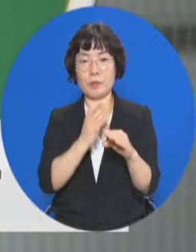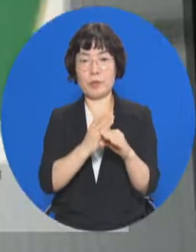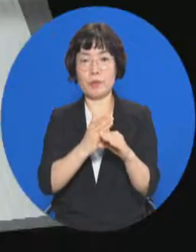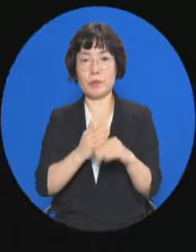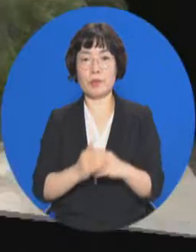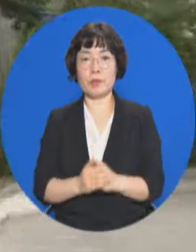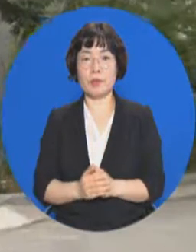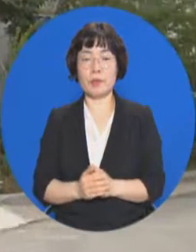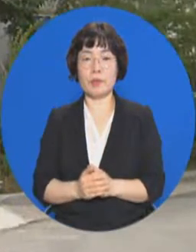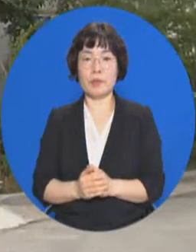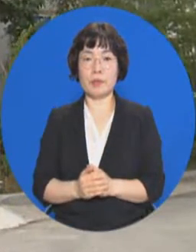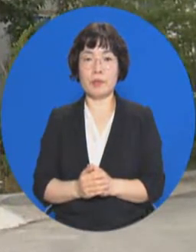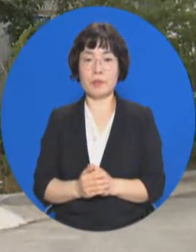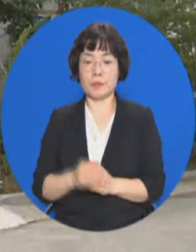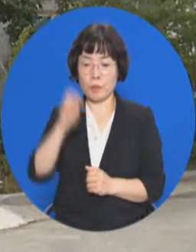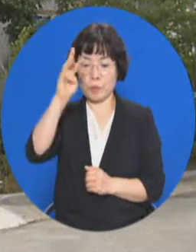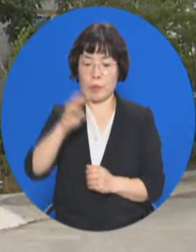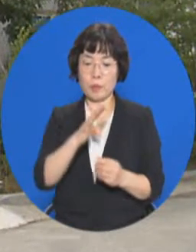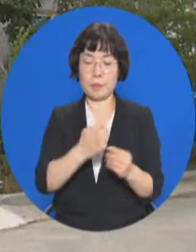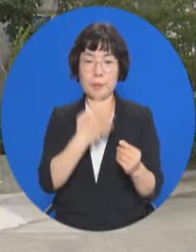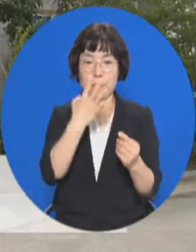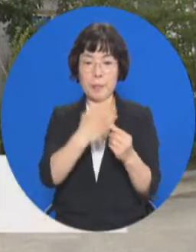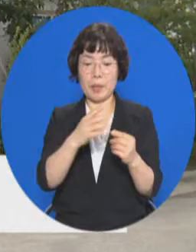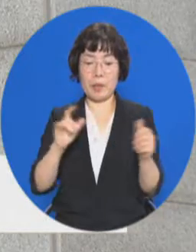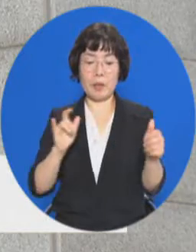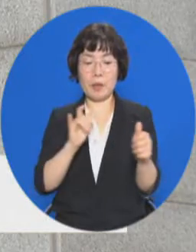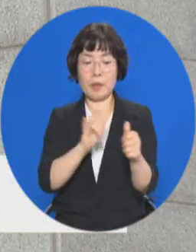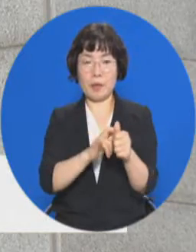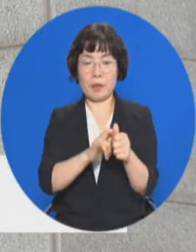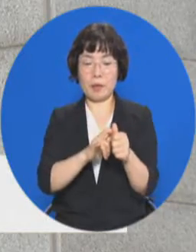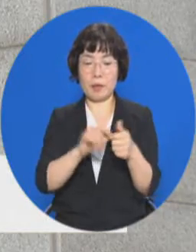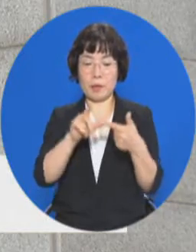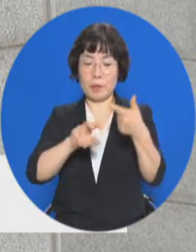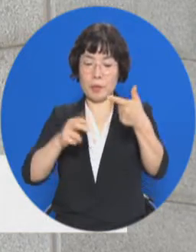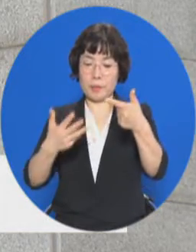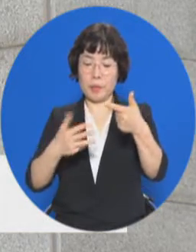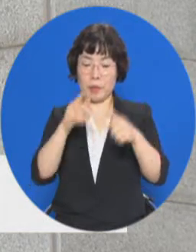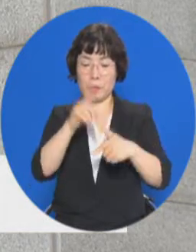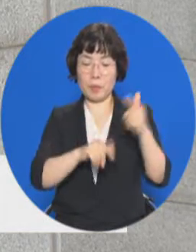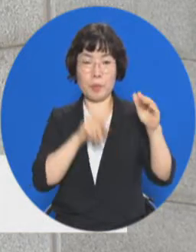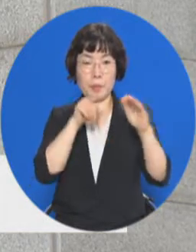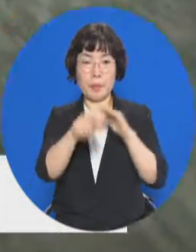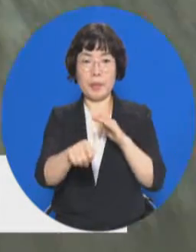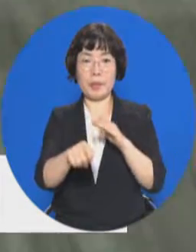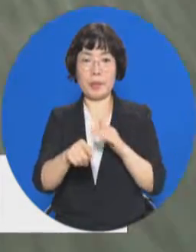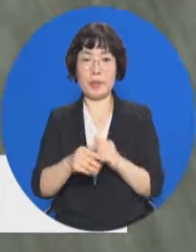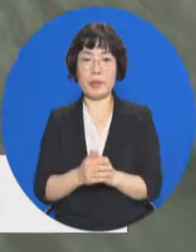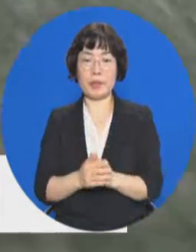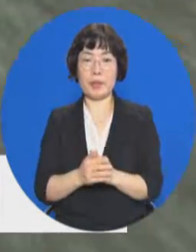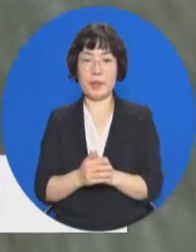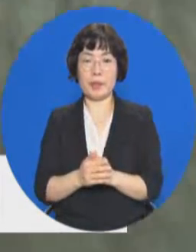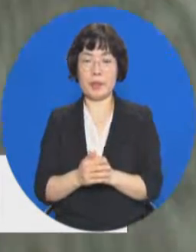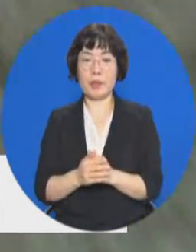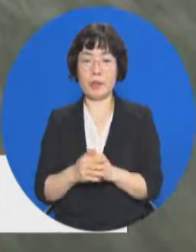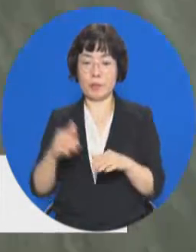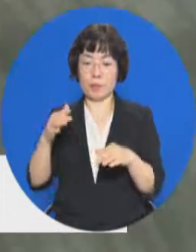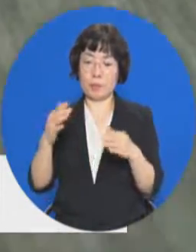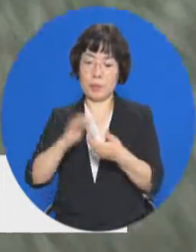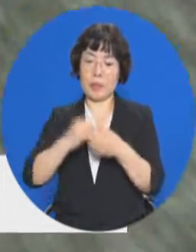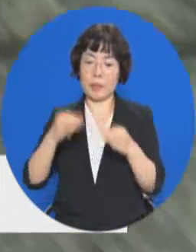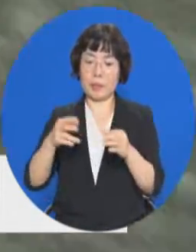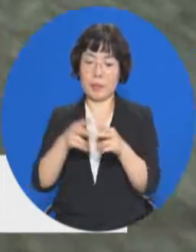있습니다. 광주 44번째 확진자 역시 지난 28일 목포를 방문했습니다. 북강동 신한군수협